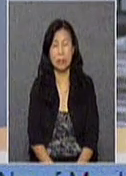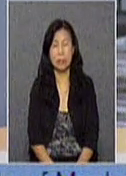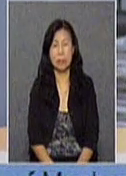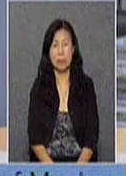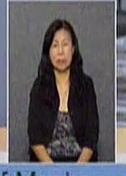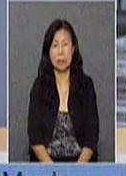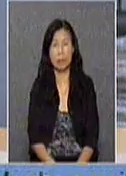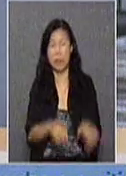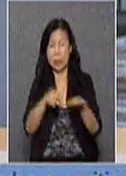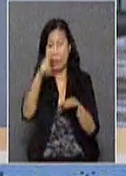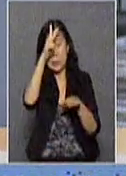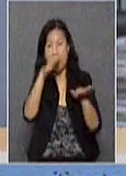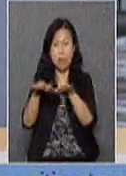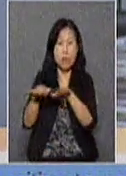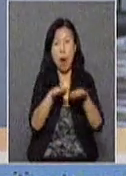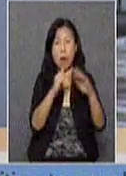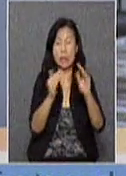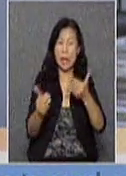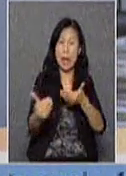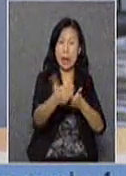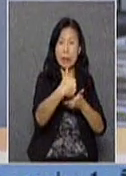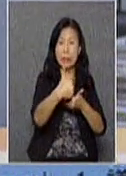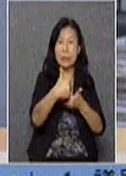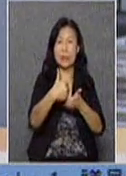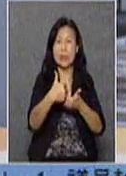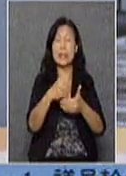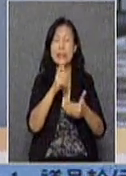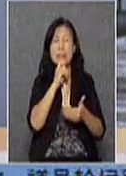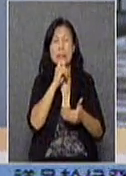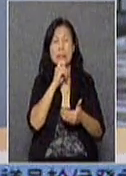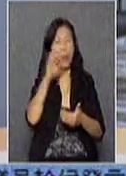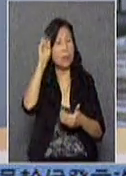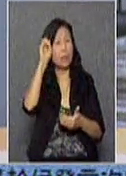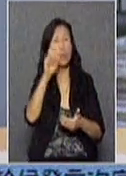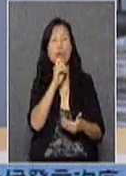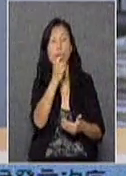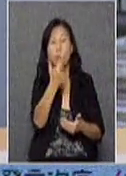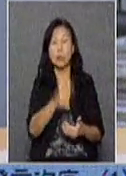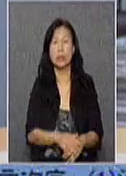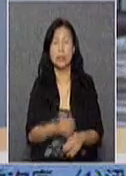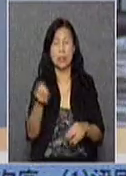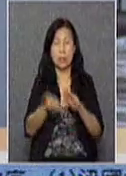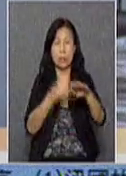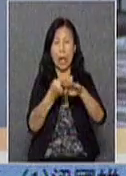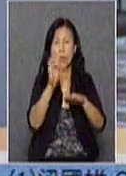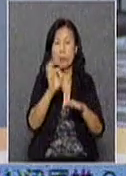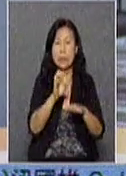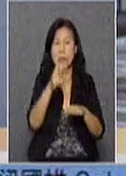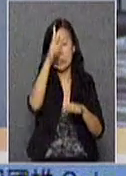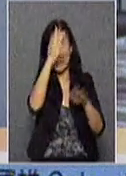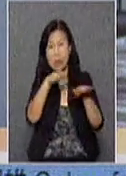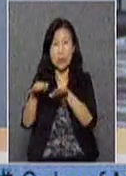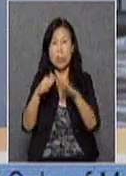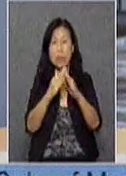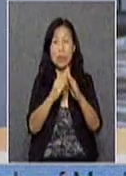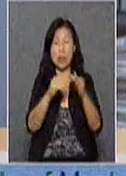海事處這個納入的問題，我就非常多意見了。第一，我不會重複的。第一，海事處在處理這個保釣